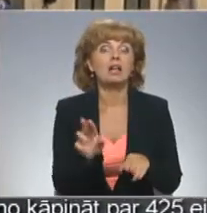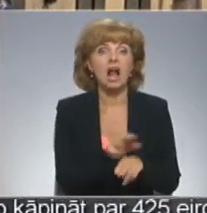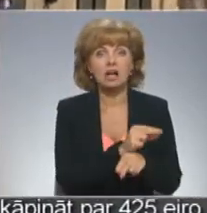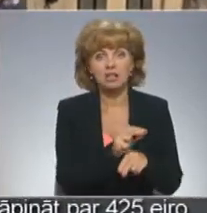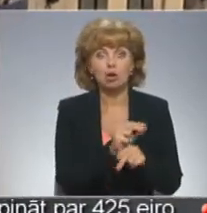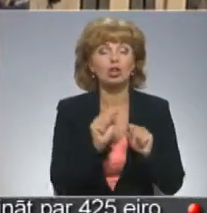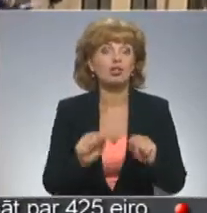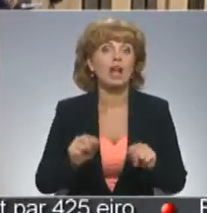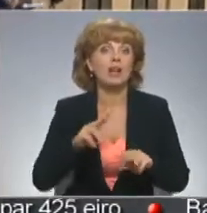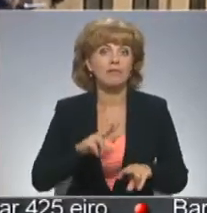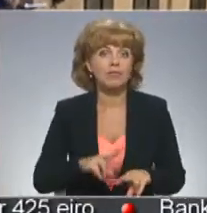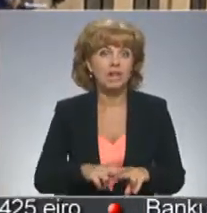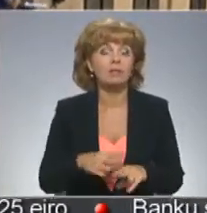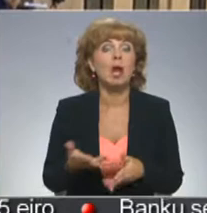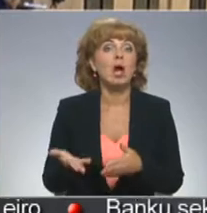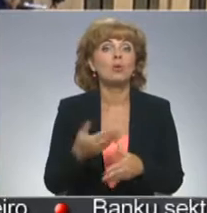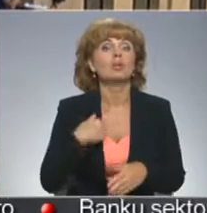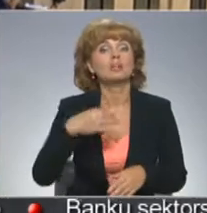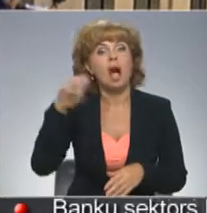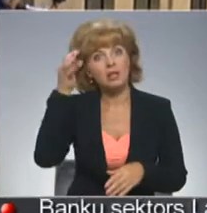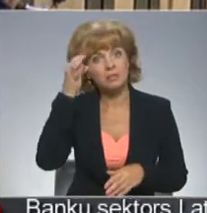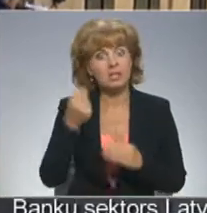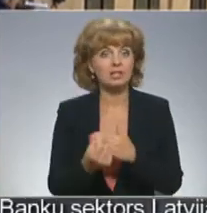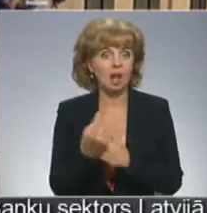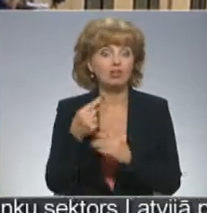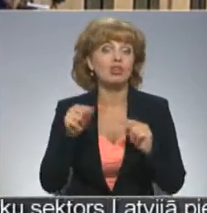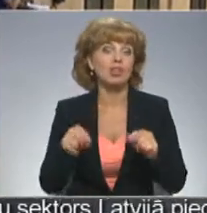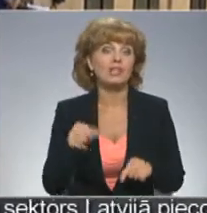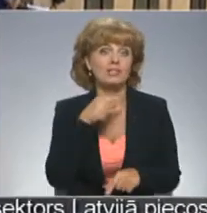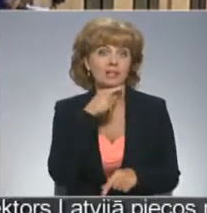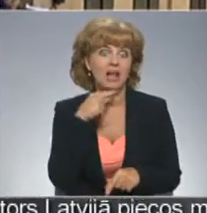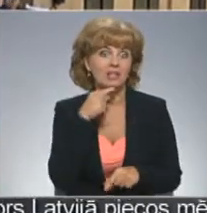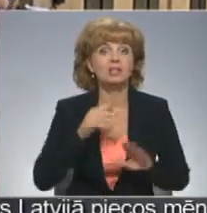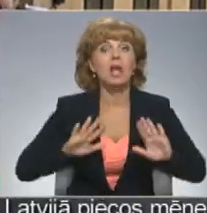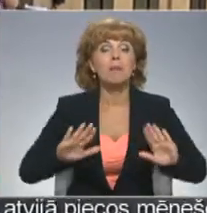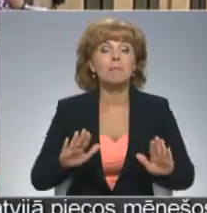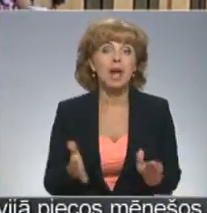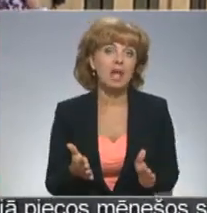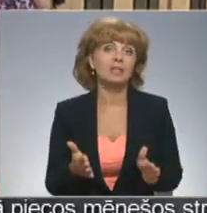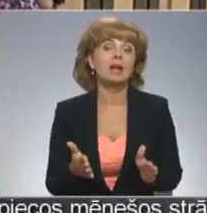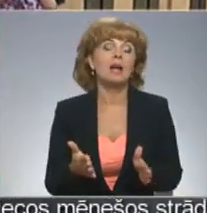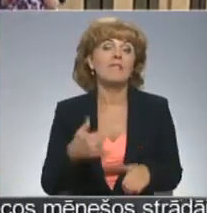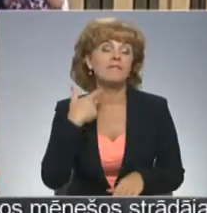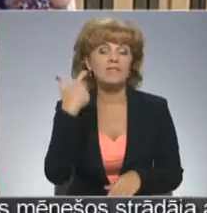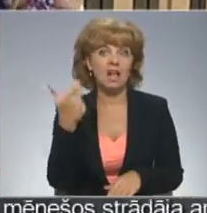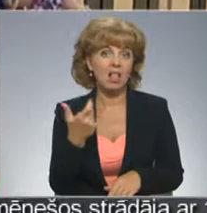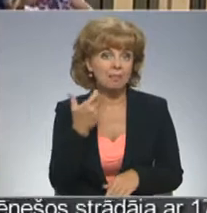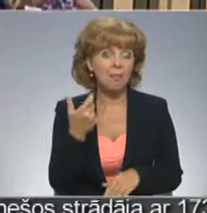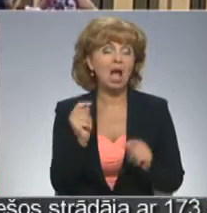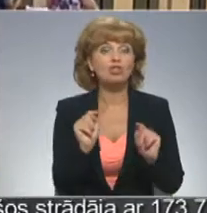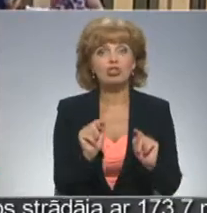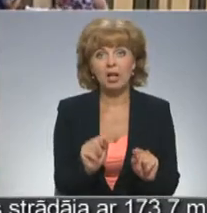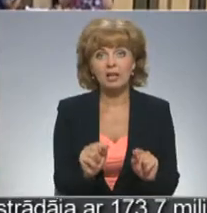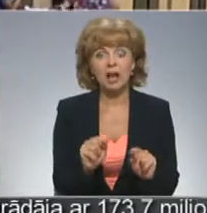tieši tajā vietā, kurā man ir šīs atmiņas radušās. Tas ir Cēsīs, jā. Bet filmā šī